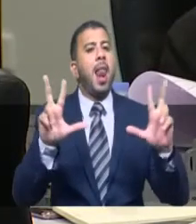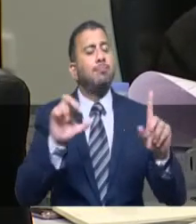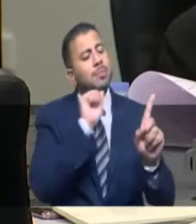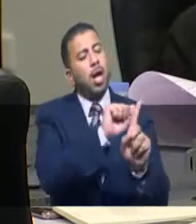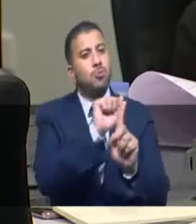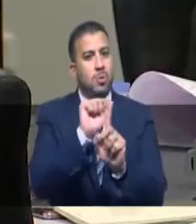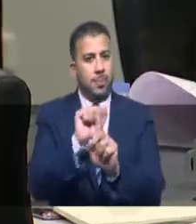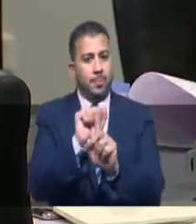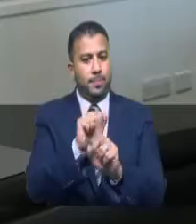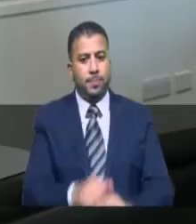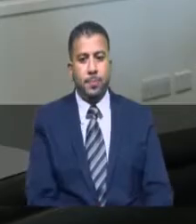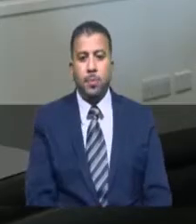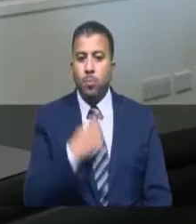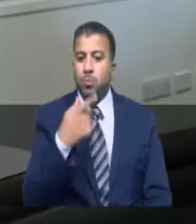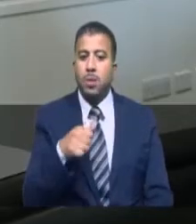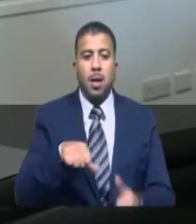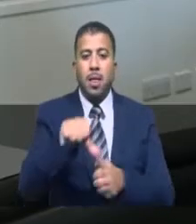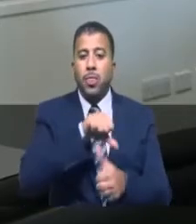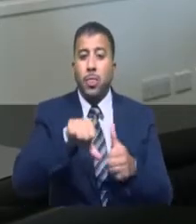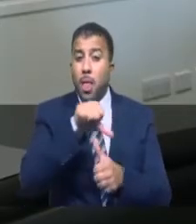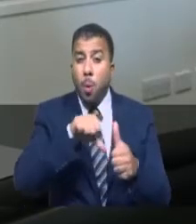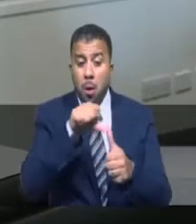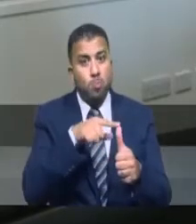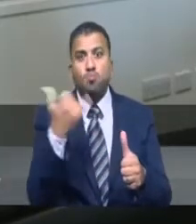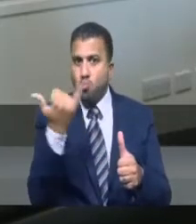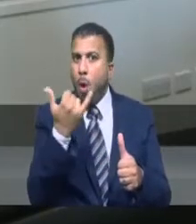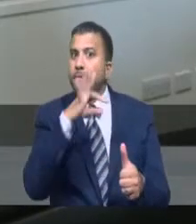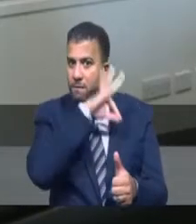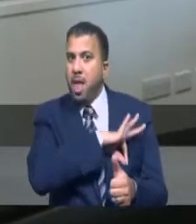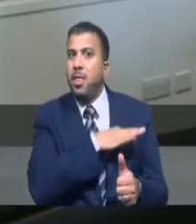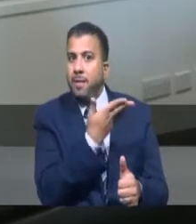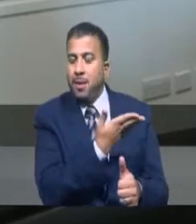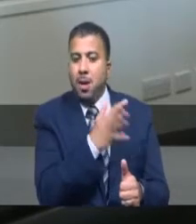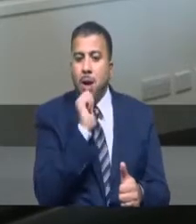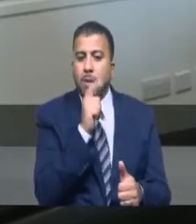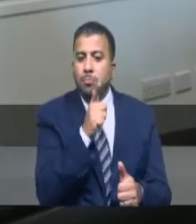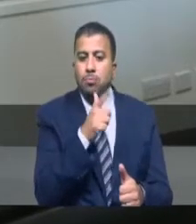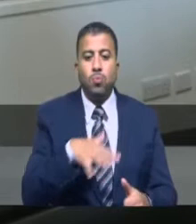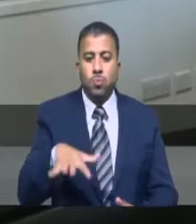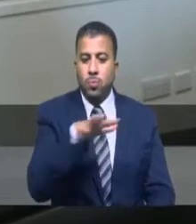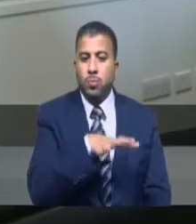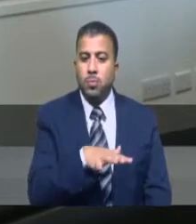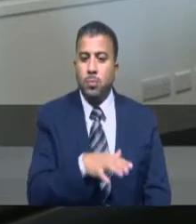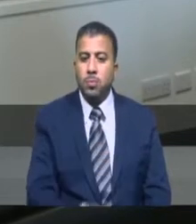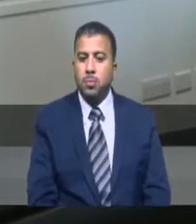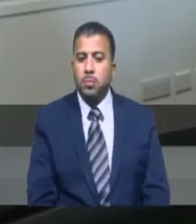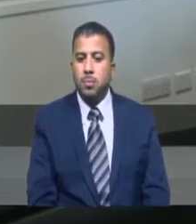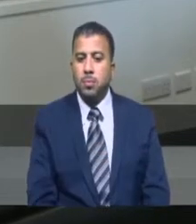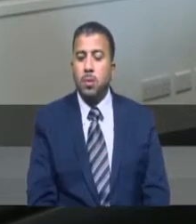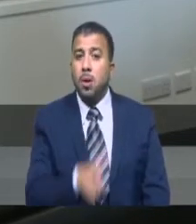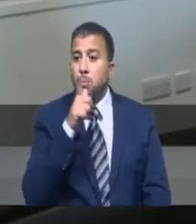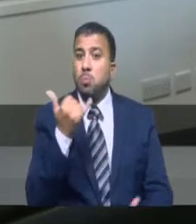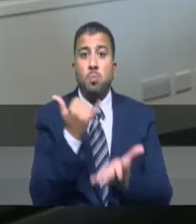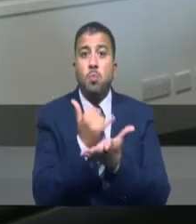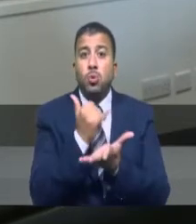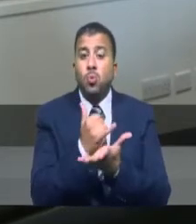وتخصصاته. هذه الدورة فريدة من نوعها، لأن اللي فيها كلهم مسؤولين وحكوميين ومسؤولين